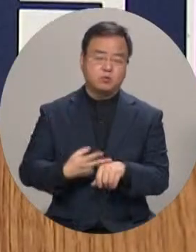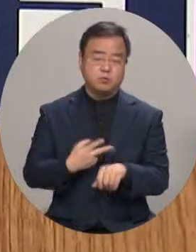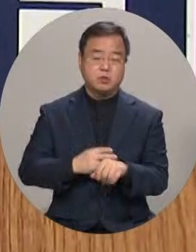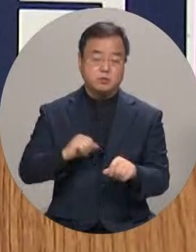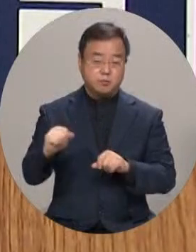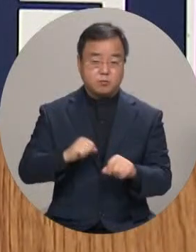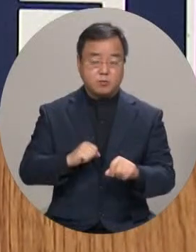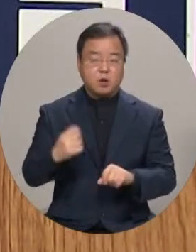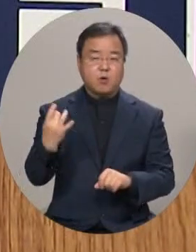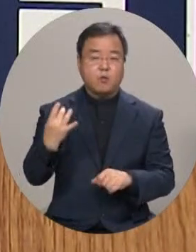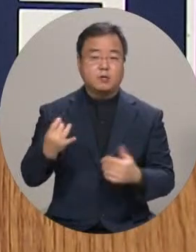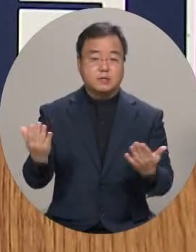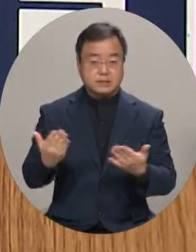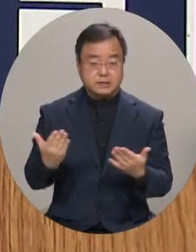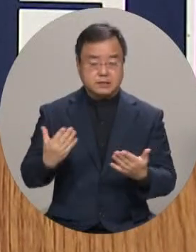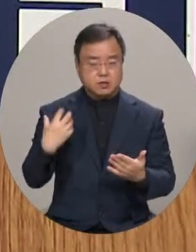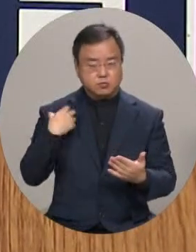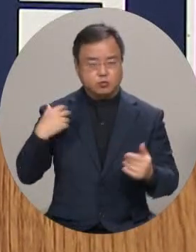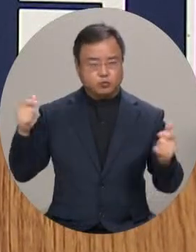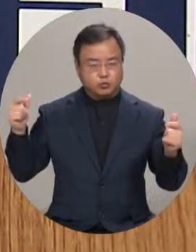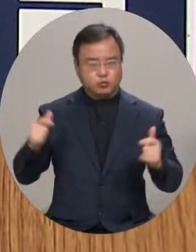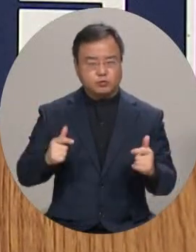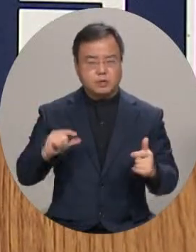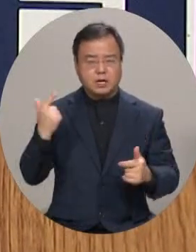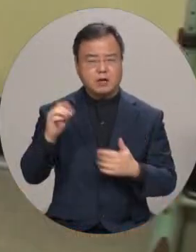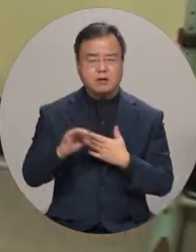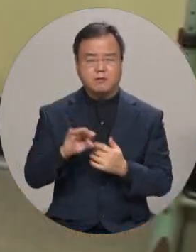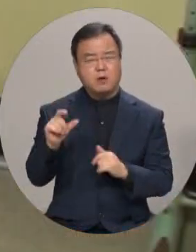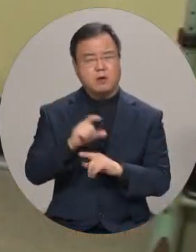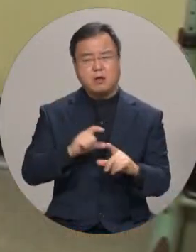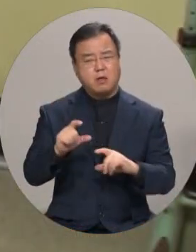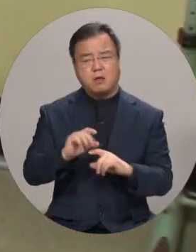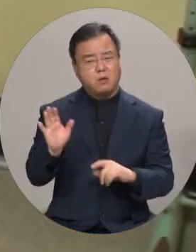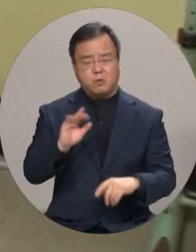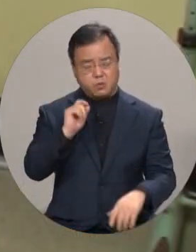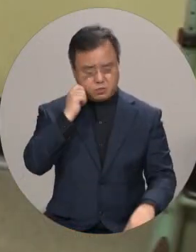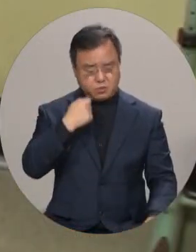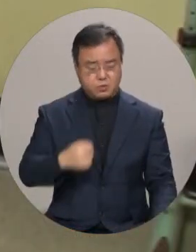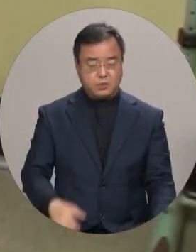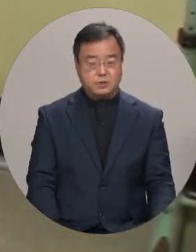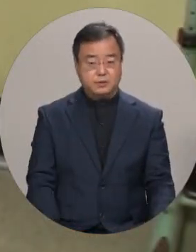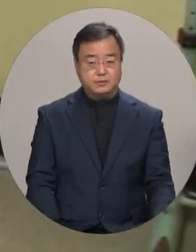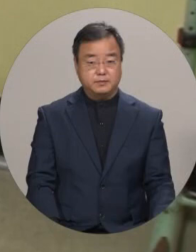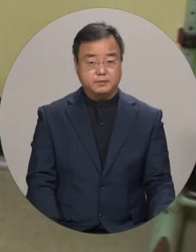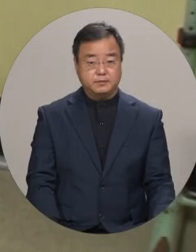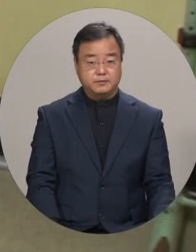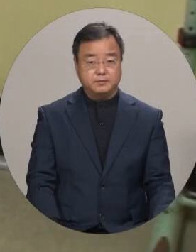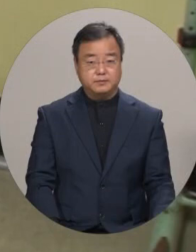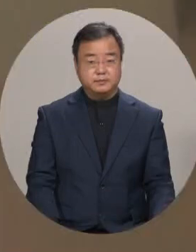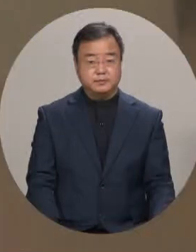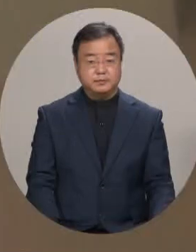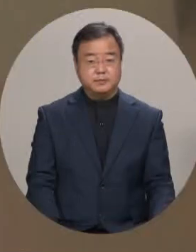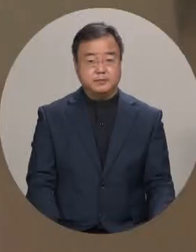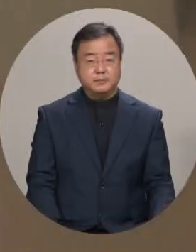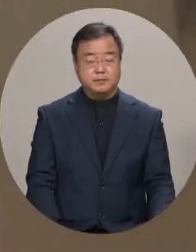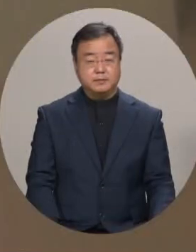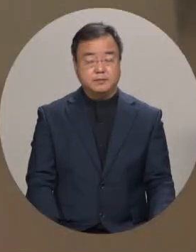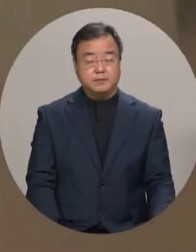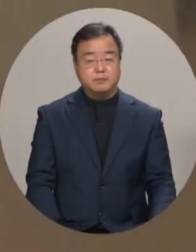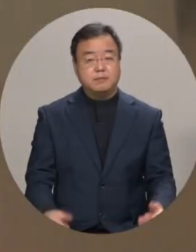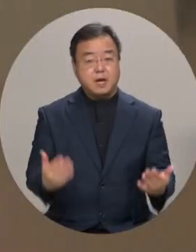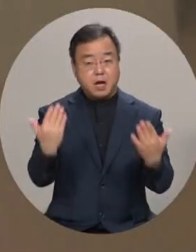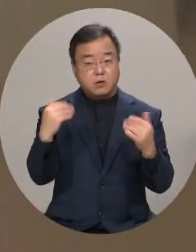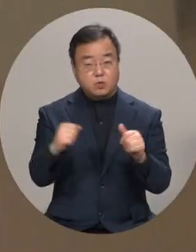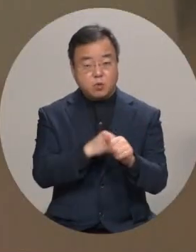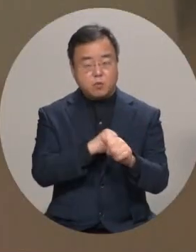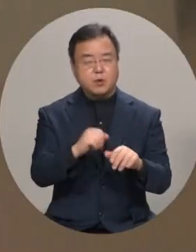있는 업무에 대한 경감이 이루어지지 않으면 어렵다, 이렇게 말씀드리고 싶어요. 네. 마지막으로 이 학교폭력 문제 해결을